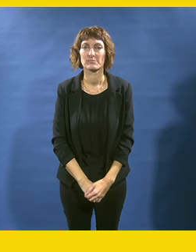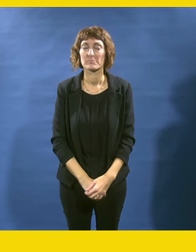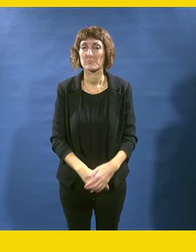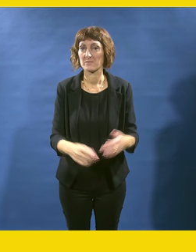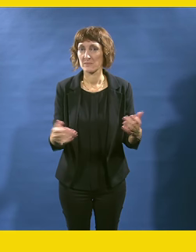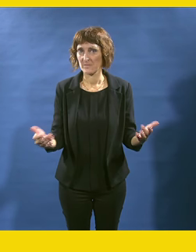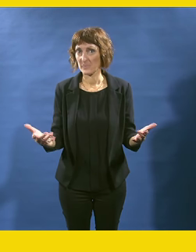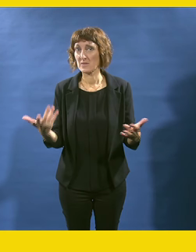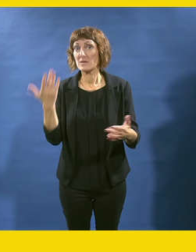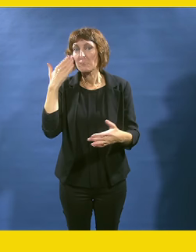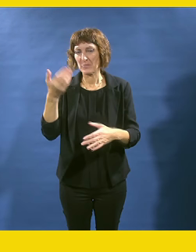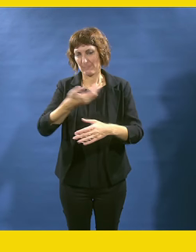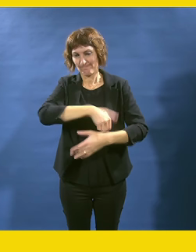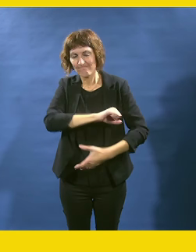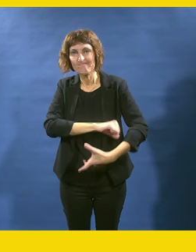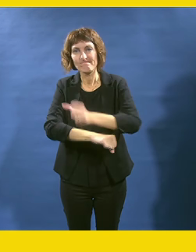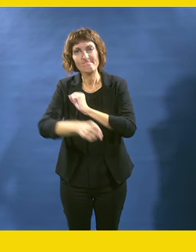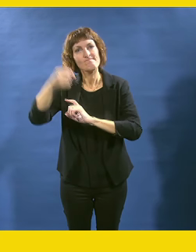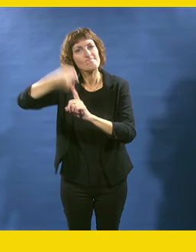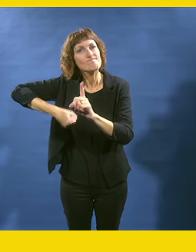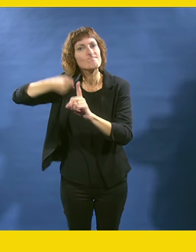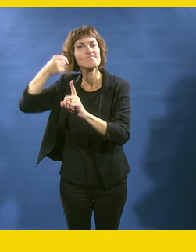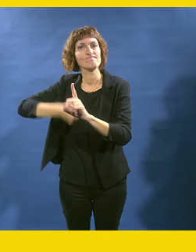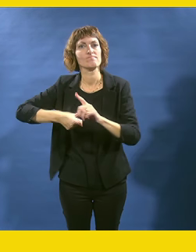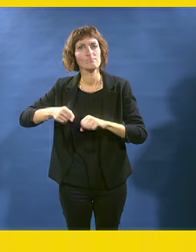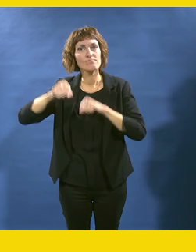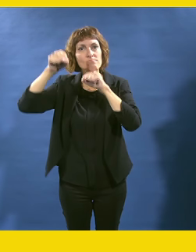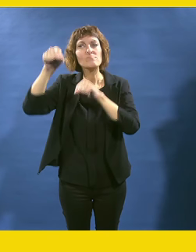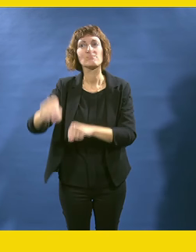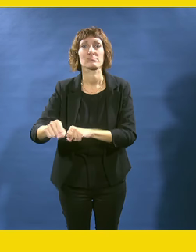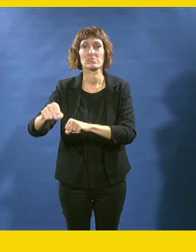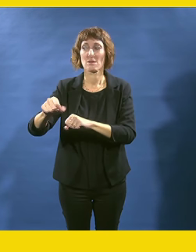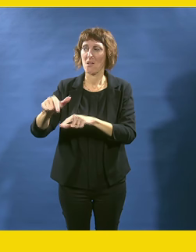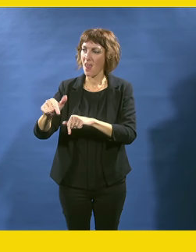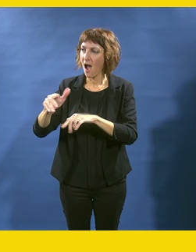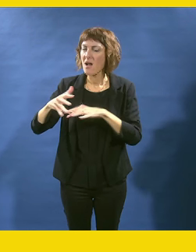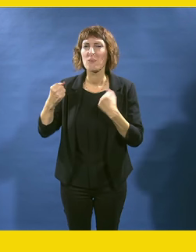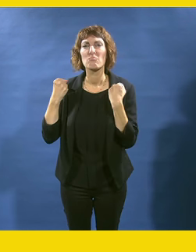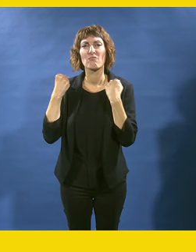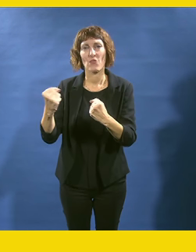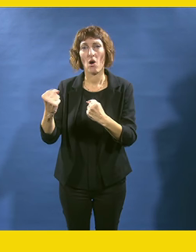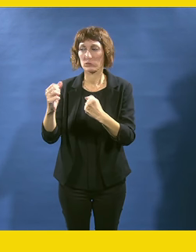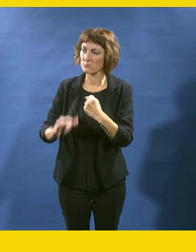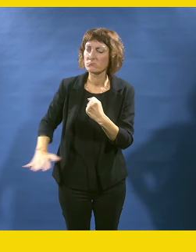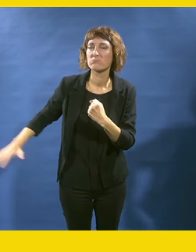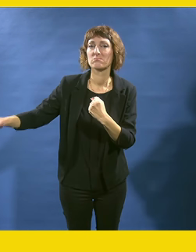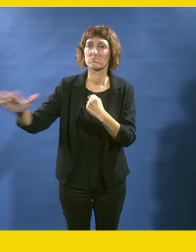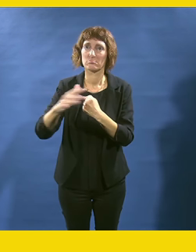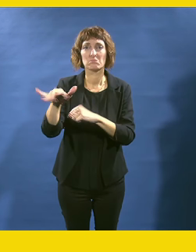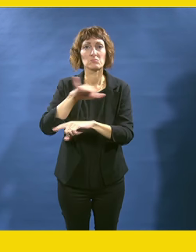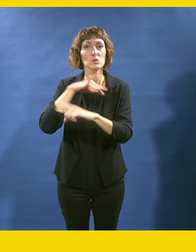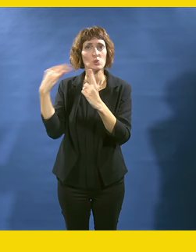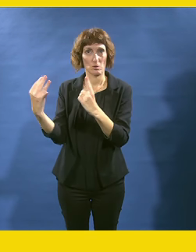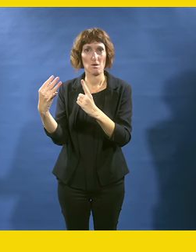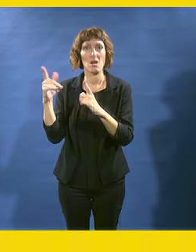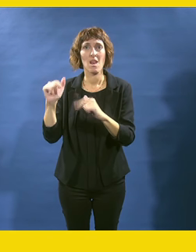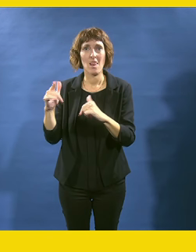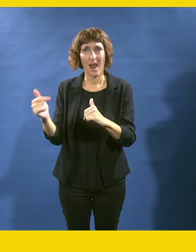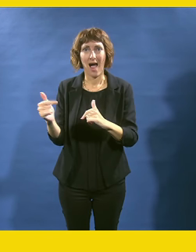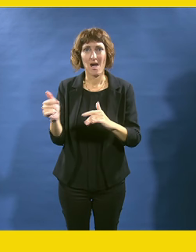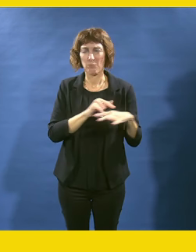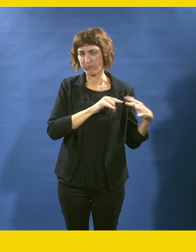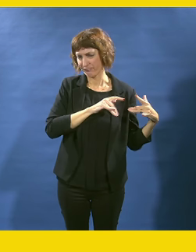Dans la mobilisation des féministes réside la plus forte, grande force existante dans nos sociétés pour vaincre la peste